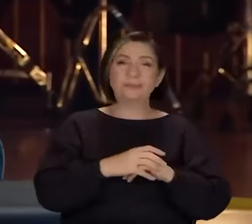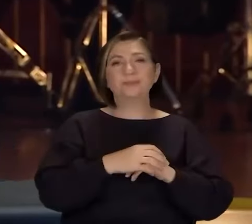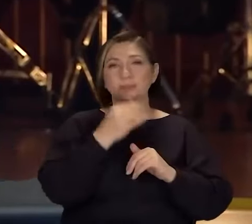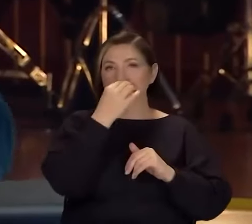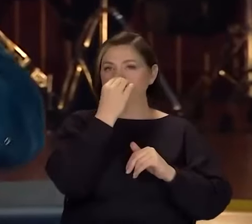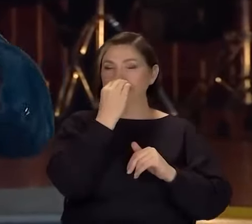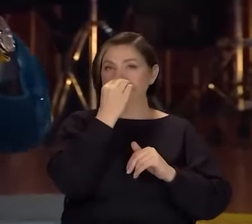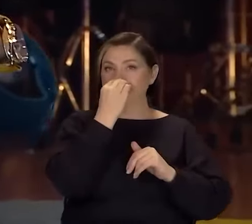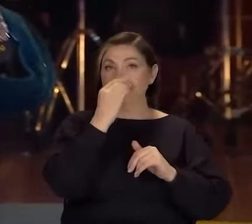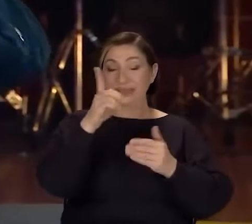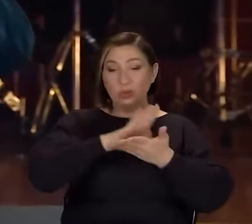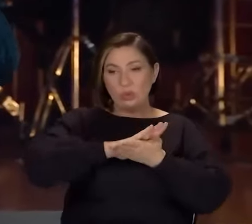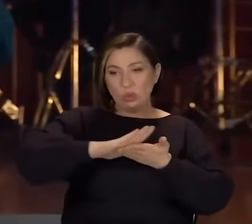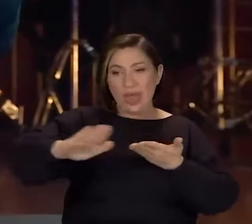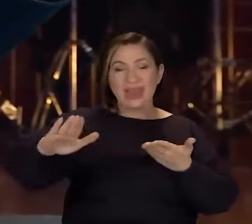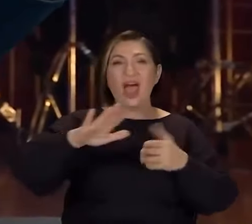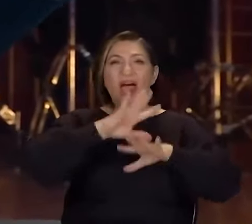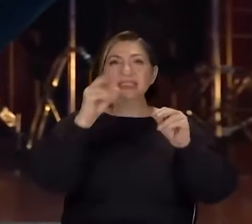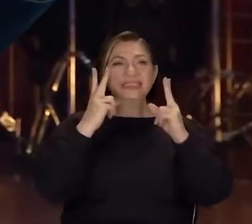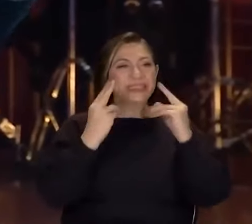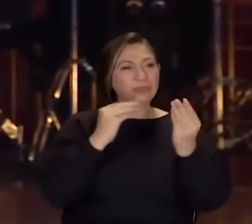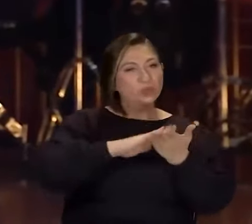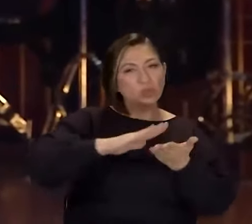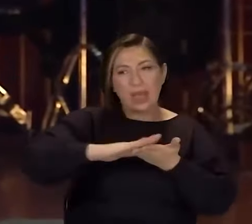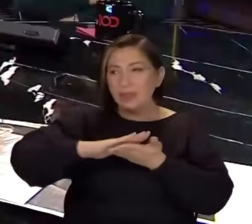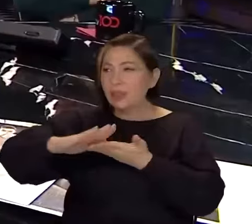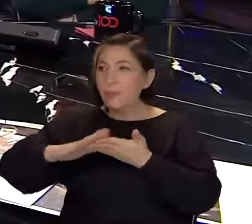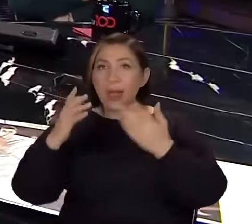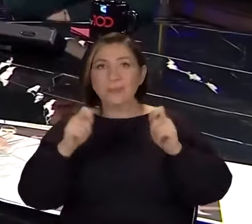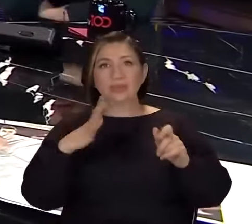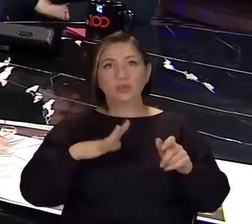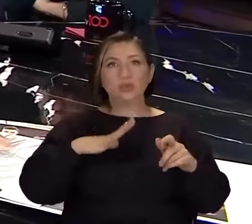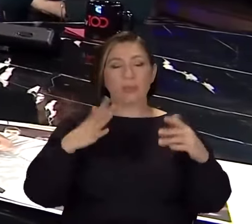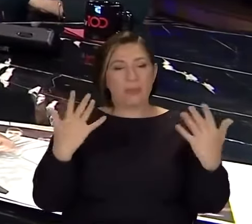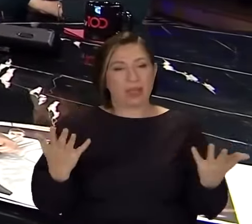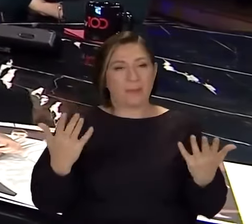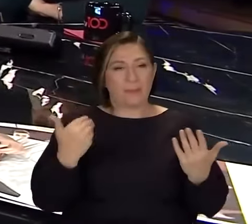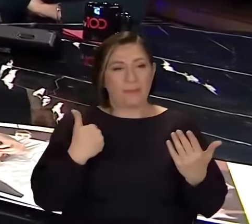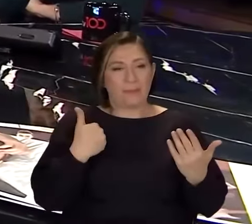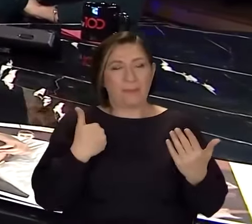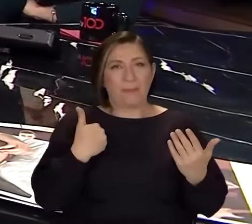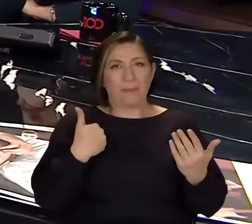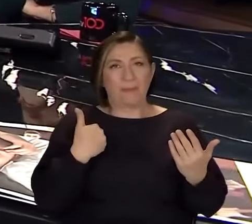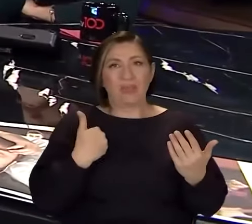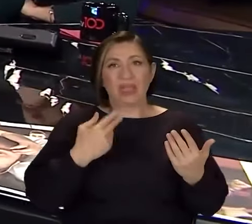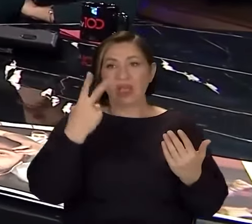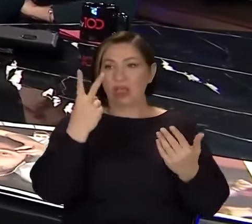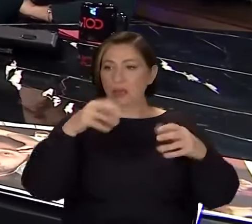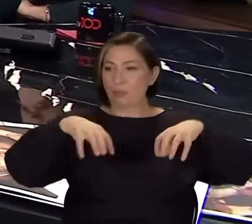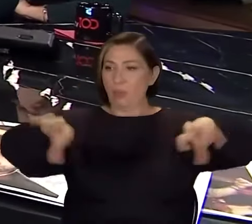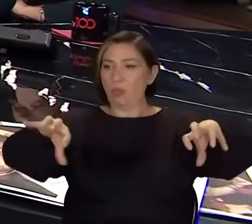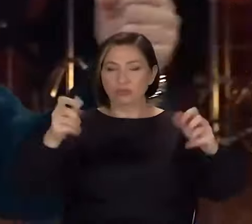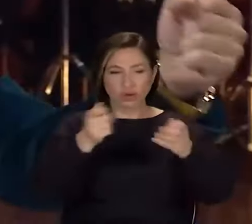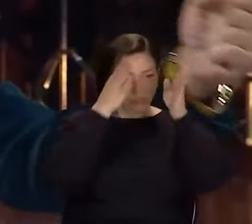Sen düzenli her şeyi düzenli mi yapmak istiyorsun? Yani böyle madem diyorsun ben iki ana dal